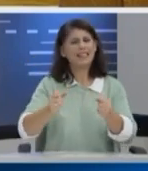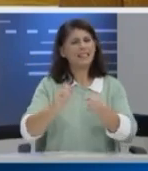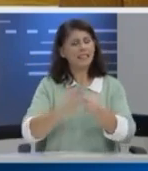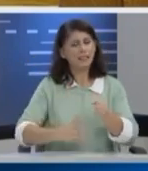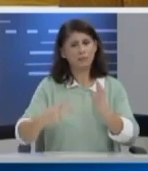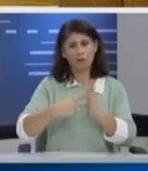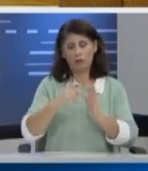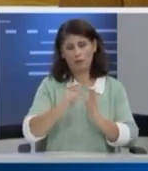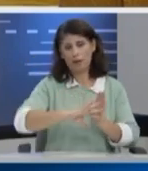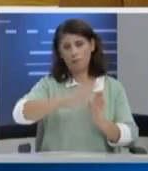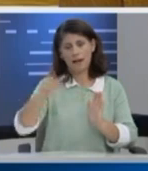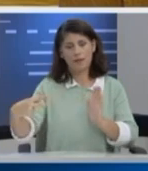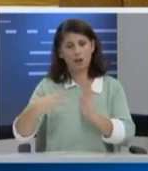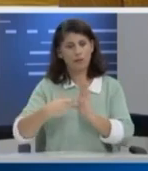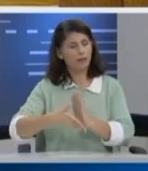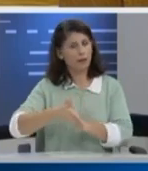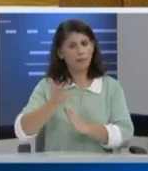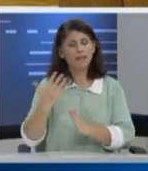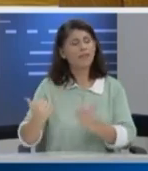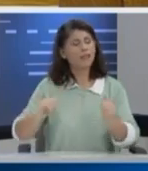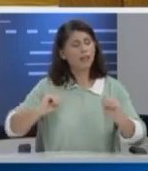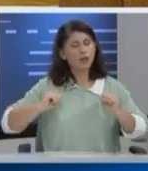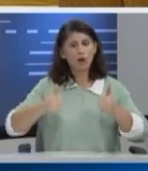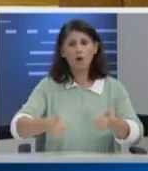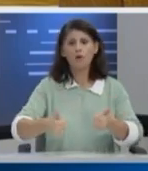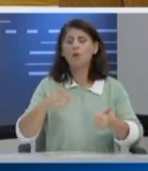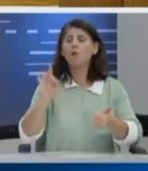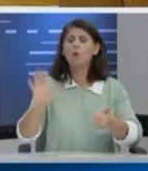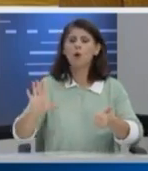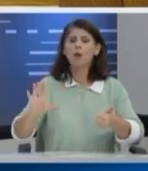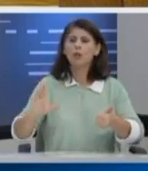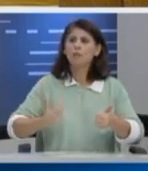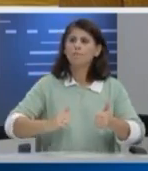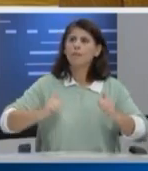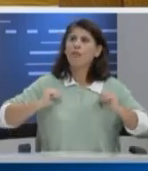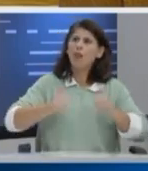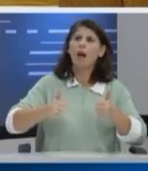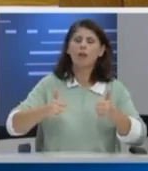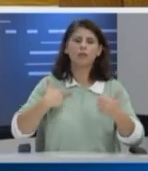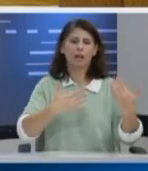το 10 στο 15, δεν είχε την τόλμη και το σθένος να αναλάβει.